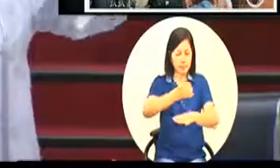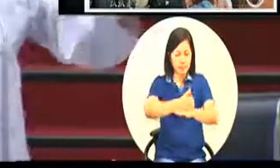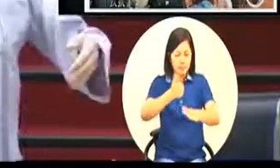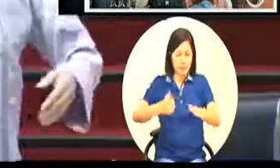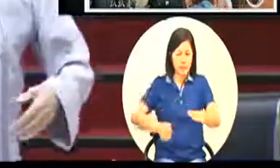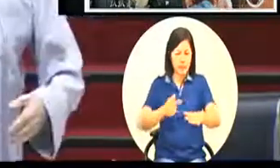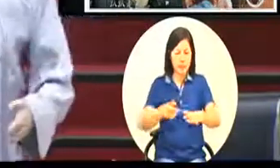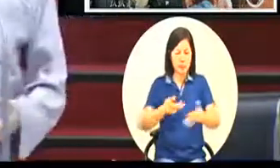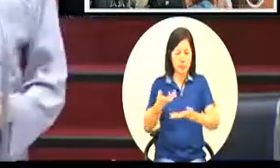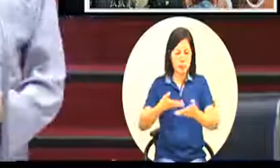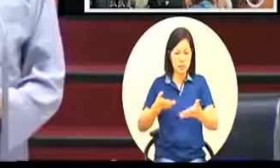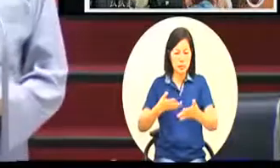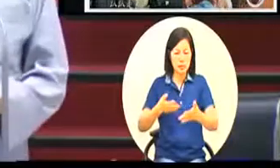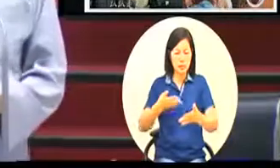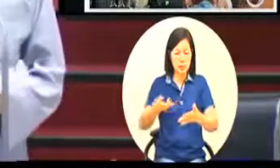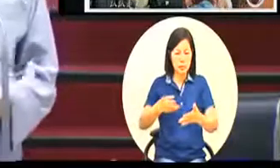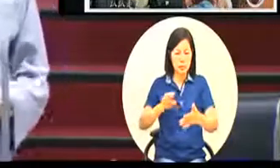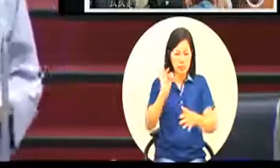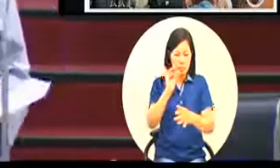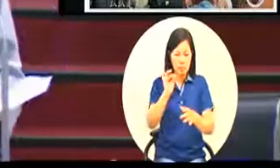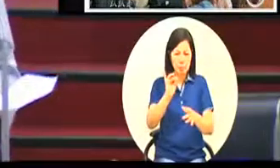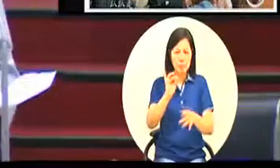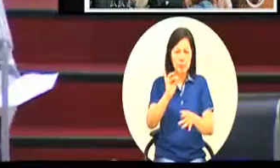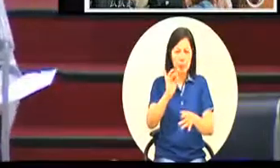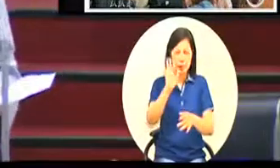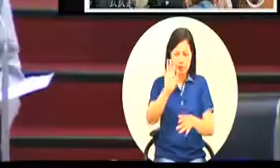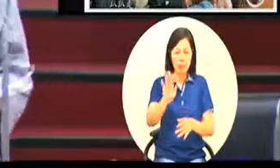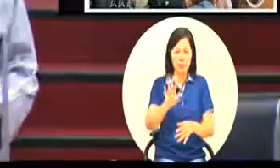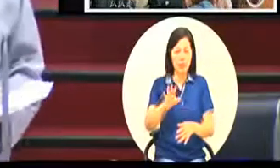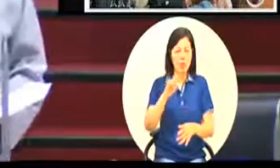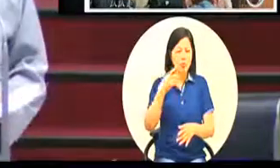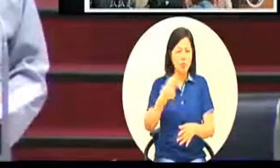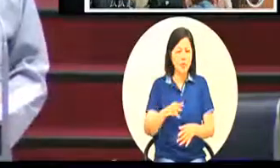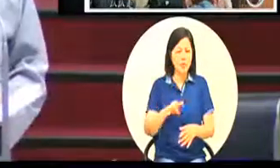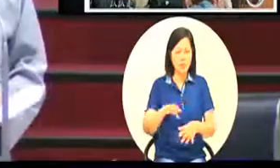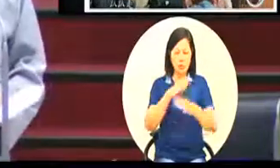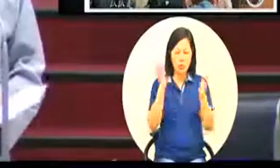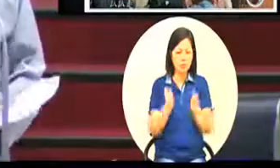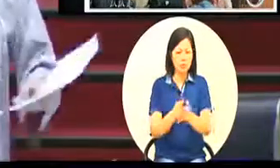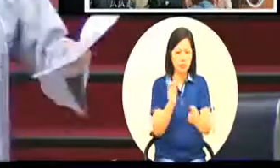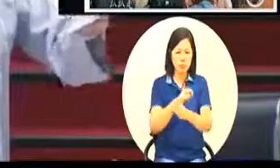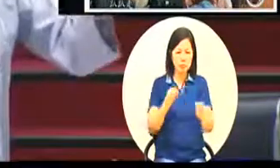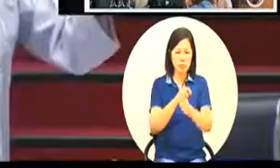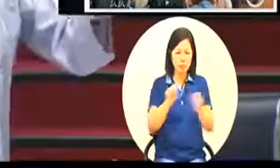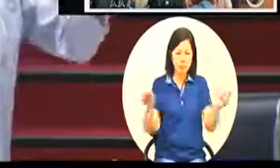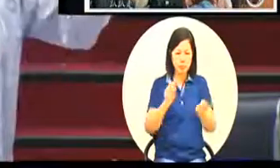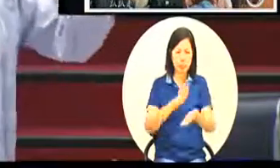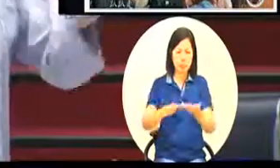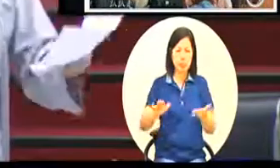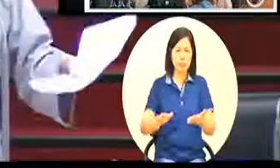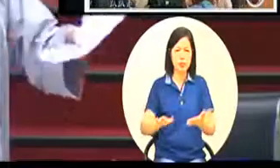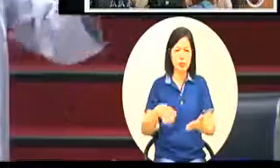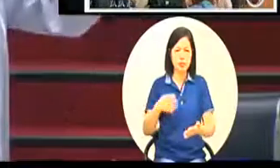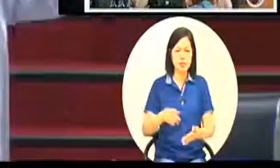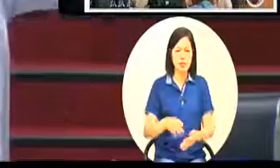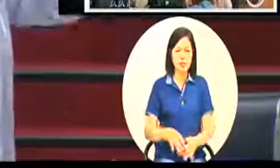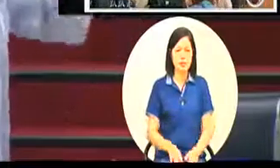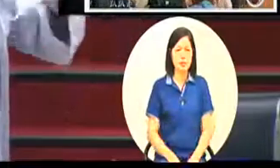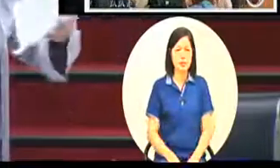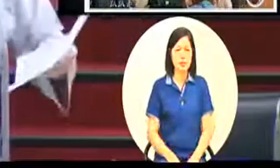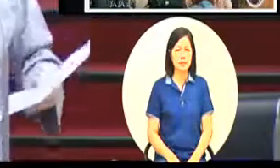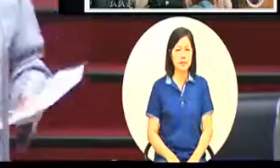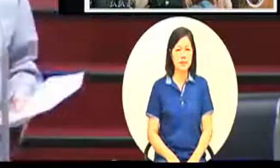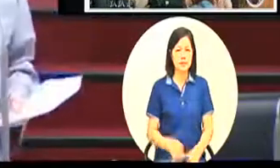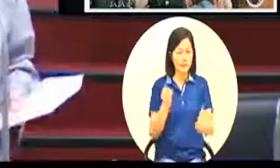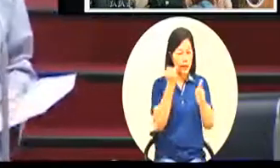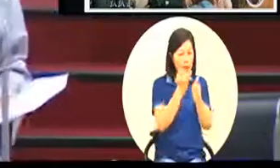一遍总结案清除掉。阿扁总统，根据我了解， 连你人的喜丧事，那就寄去伫市